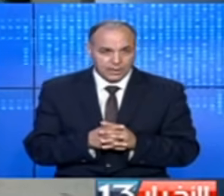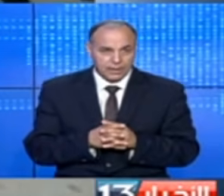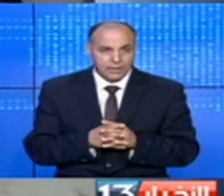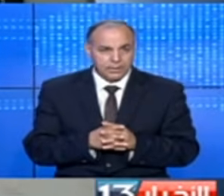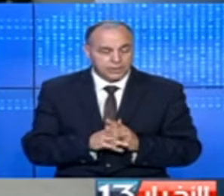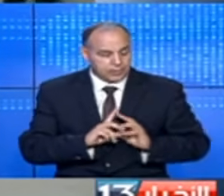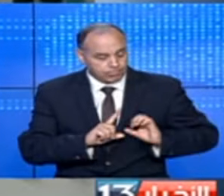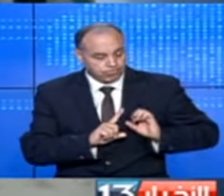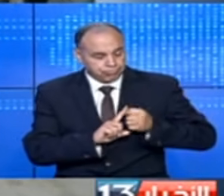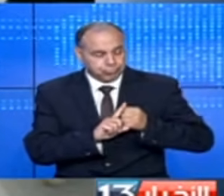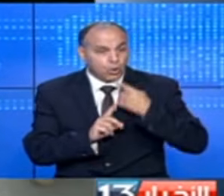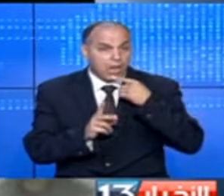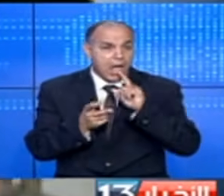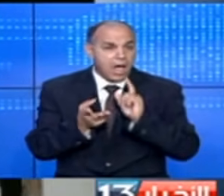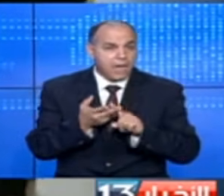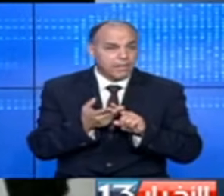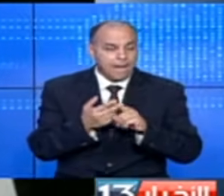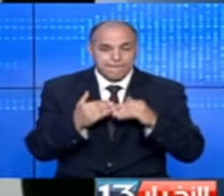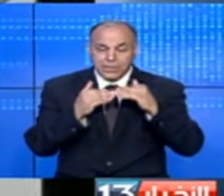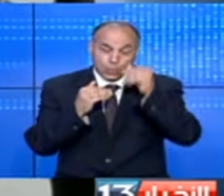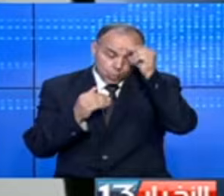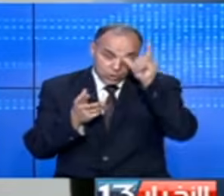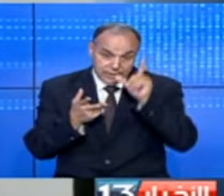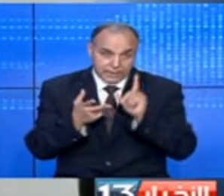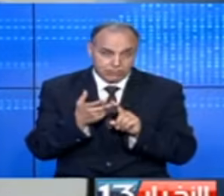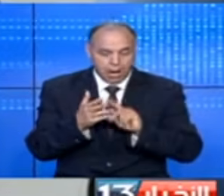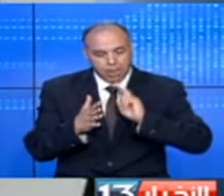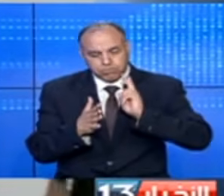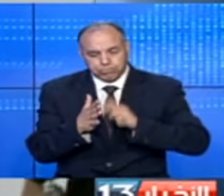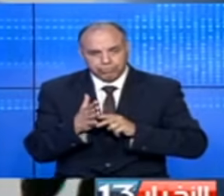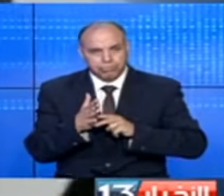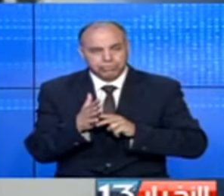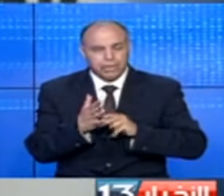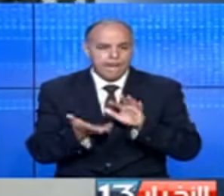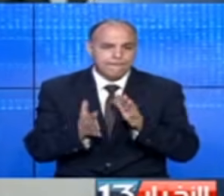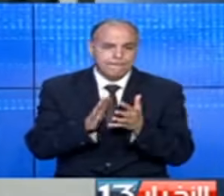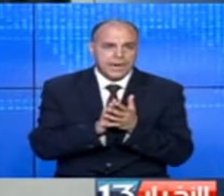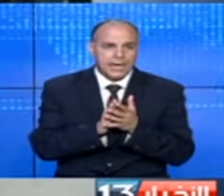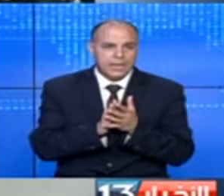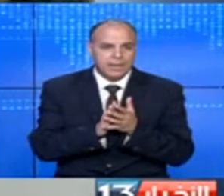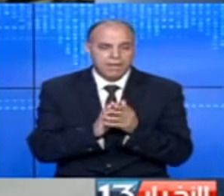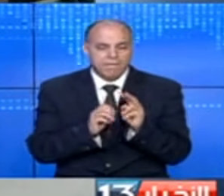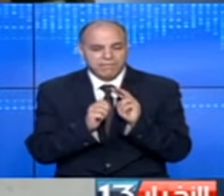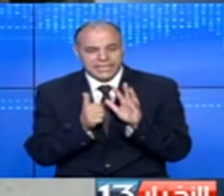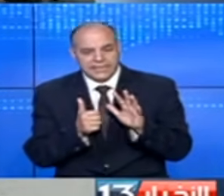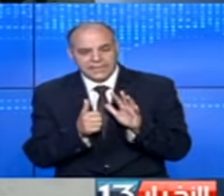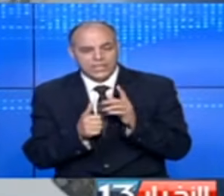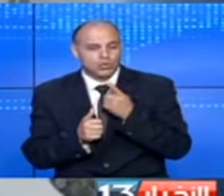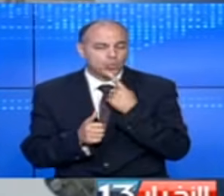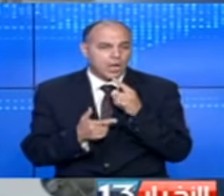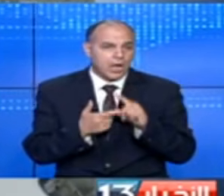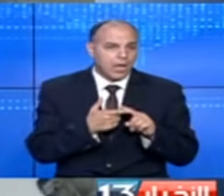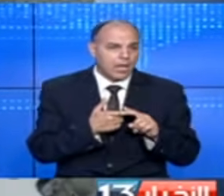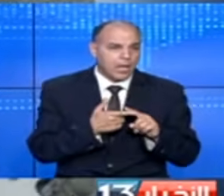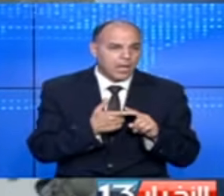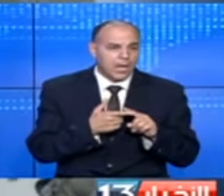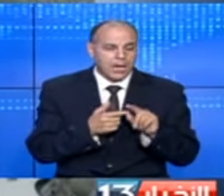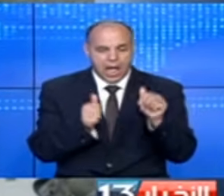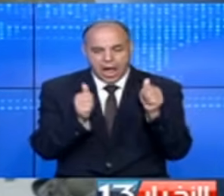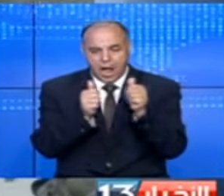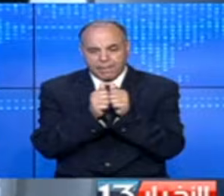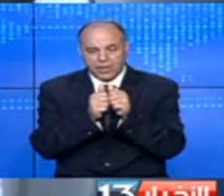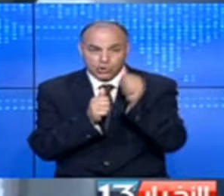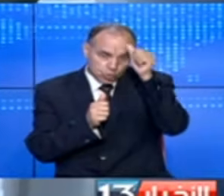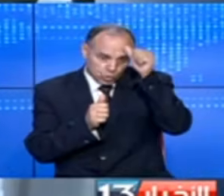التشديد في الإجراءات المعتمدة على المستوى الوطني والمقررة للفترة المتراوحة بين 26 من جوان إلى غاية 11